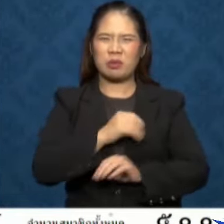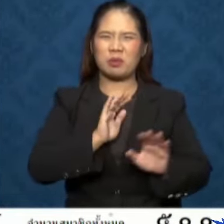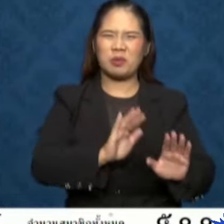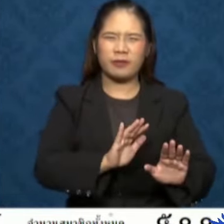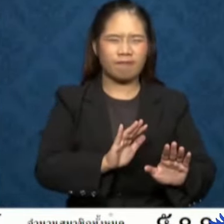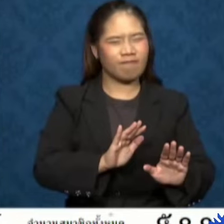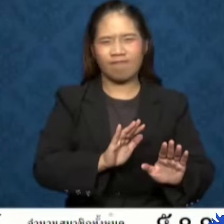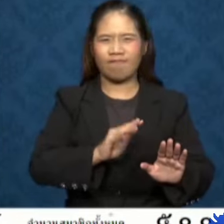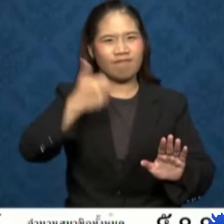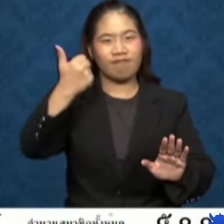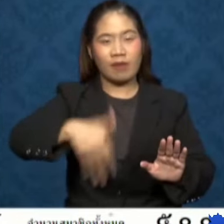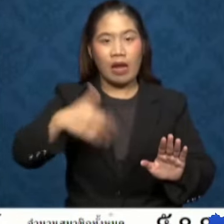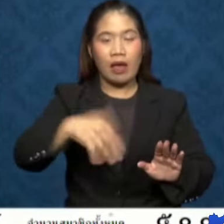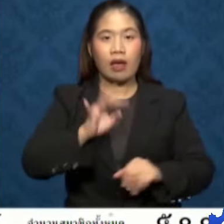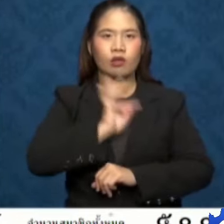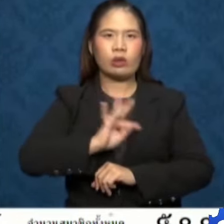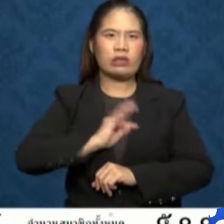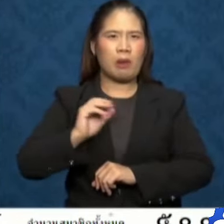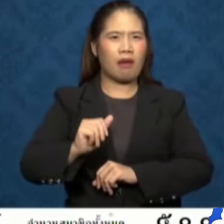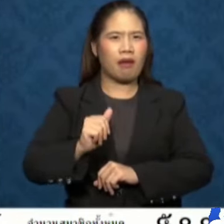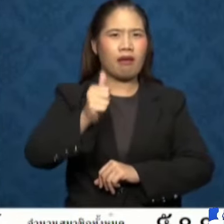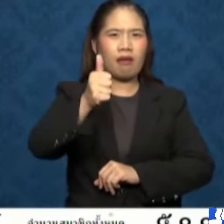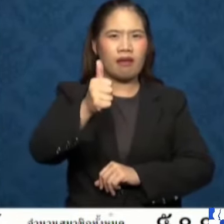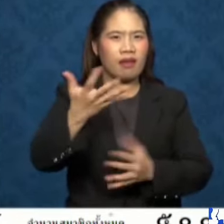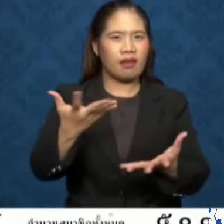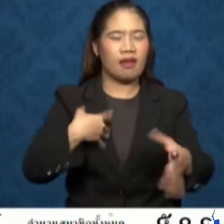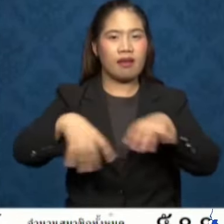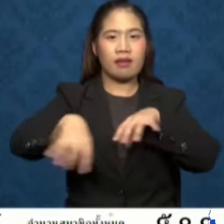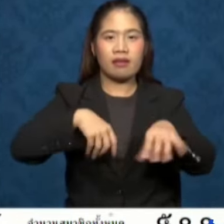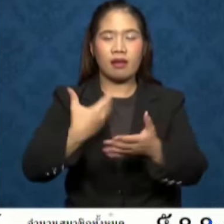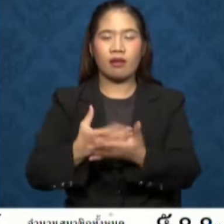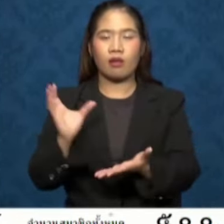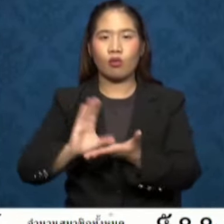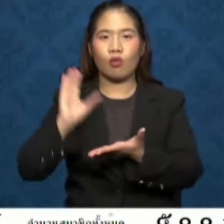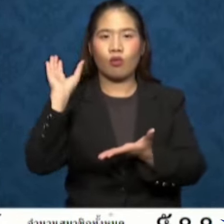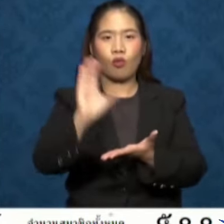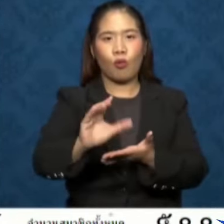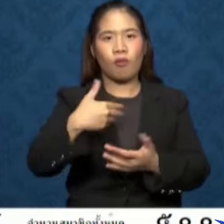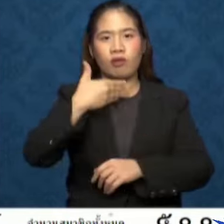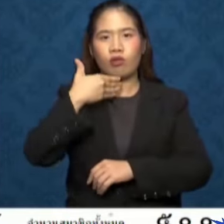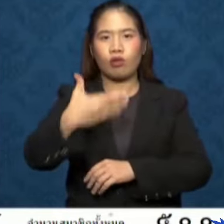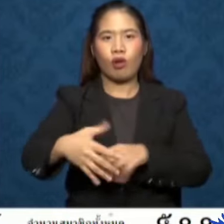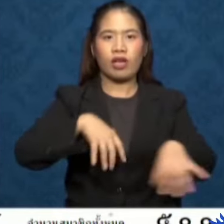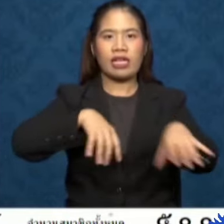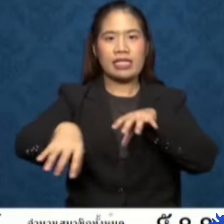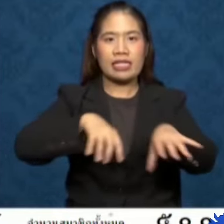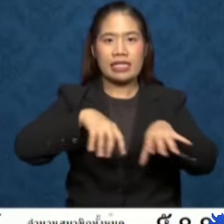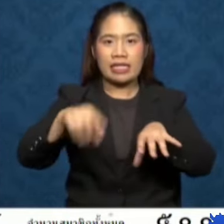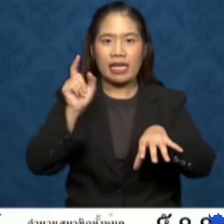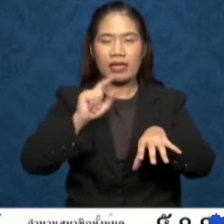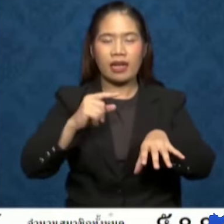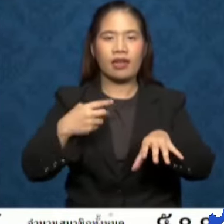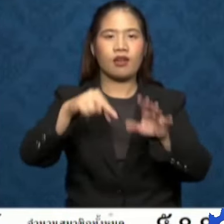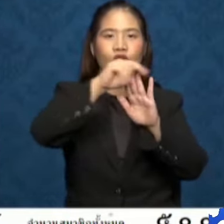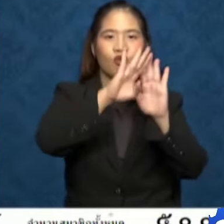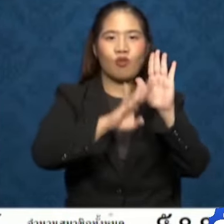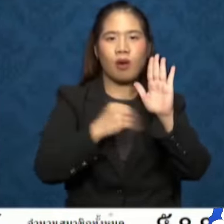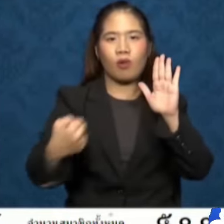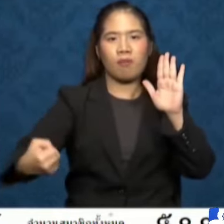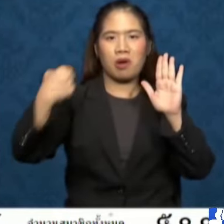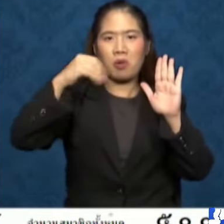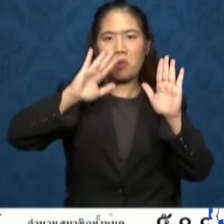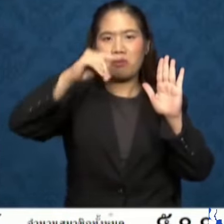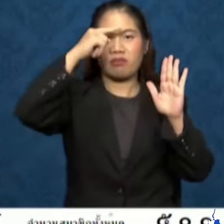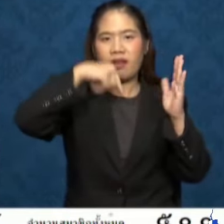กองทัพและไม่เป็นผลดีต่อการจัดสรรงบงประมาณตลอดจนการขับเคลื่อนนโยบายด้านความมั่นคงของ